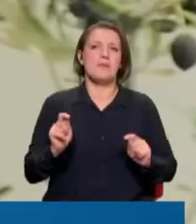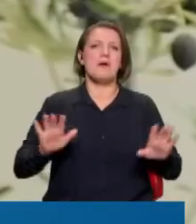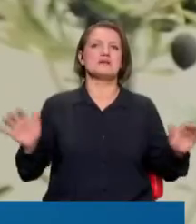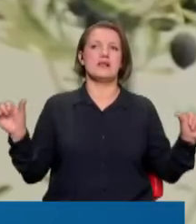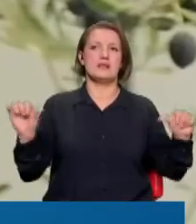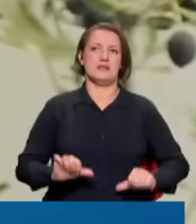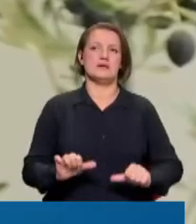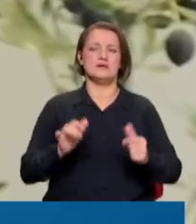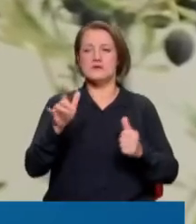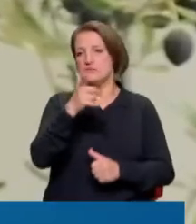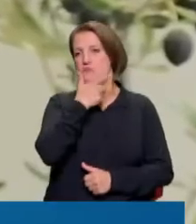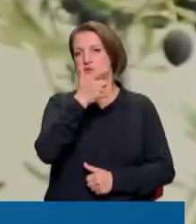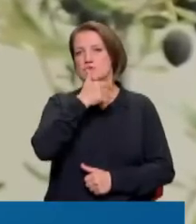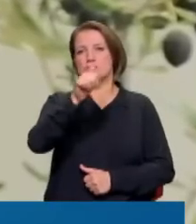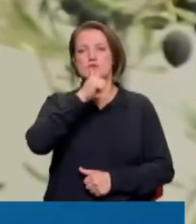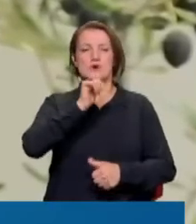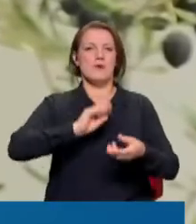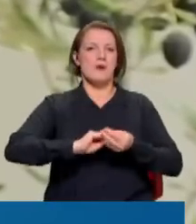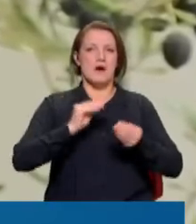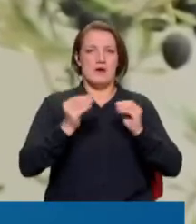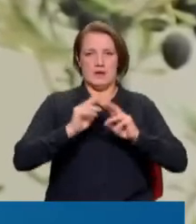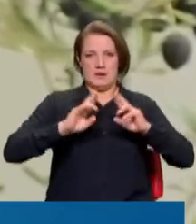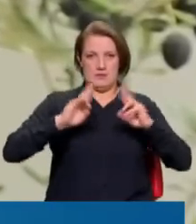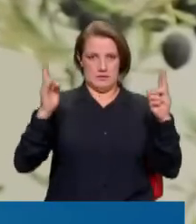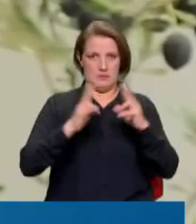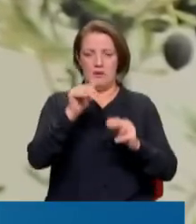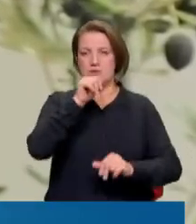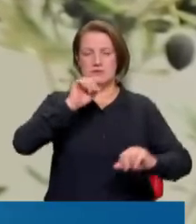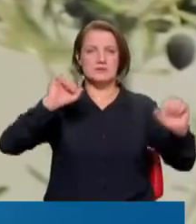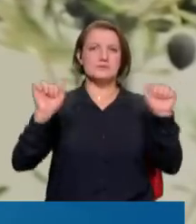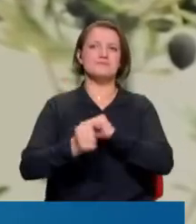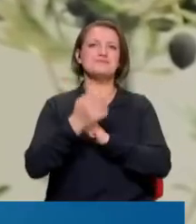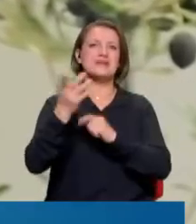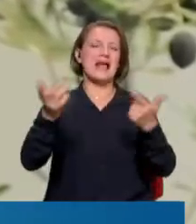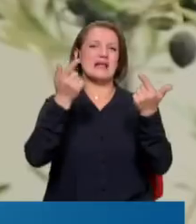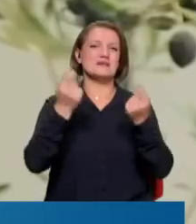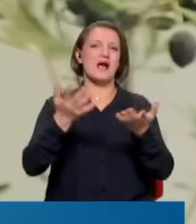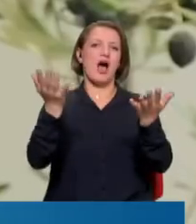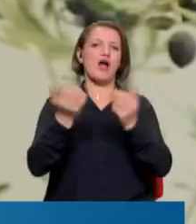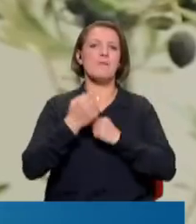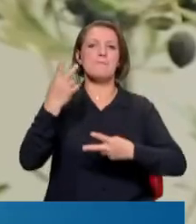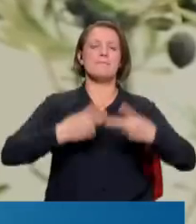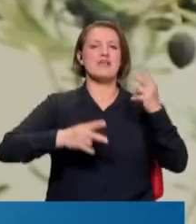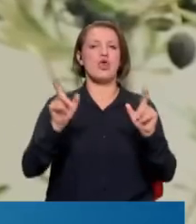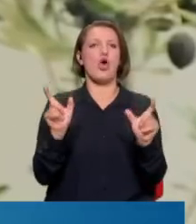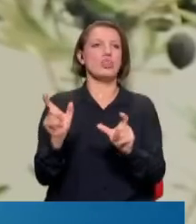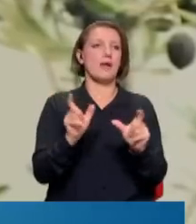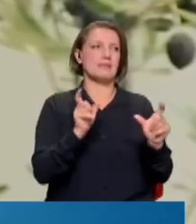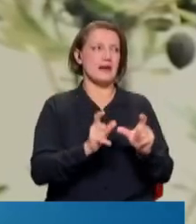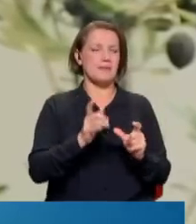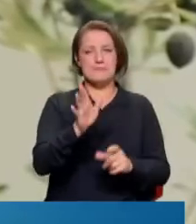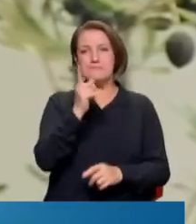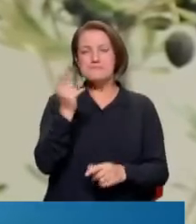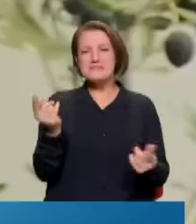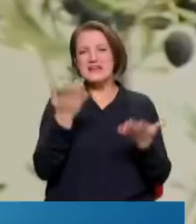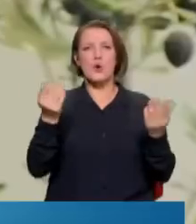Bodrum'un su problemini dünyanın su krizini En azından alacağımız bazı önlemlerle bir